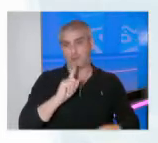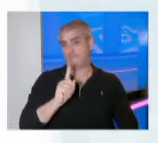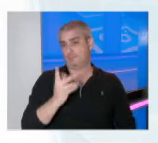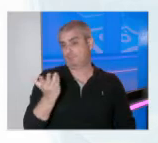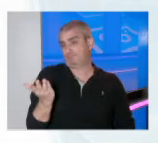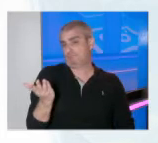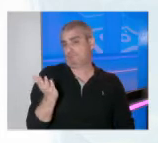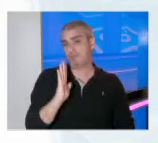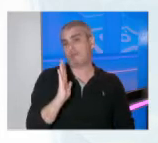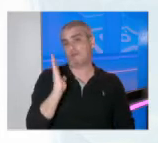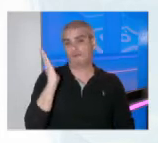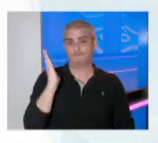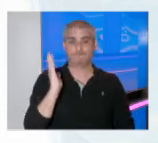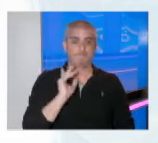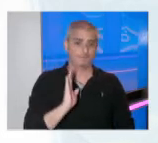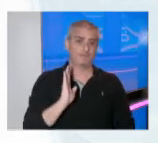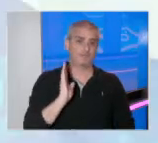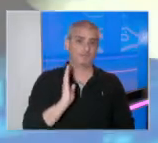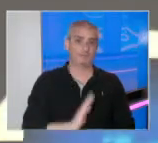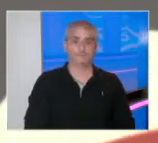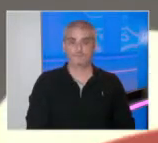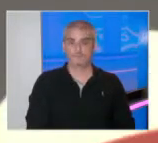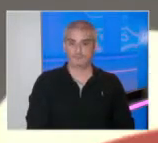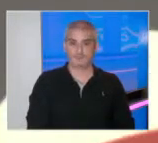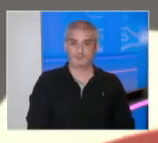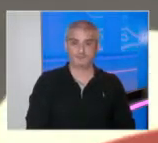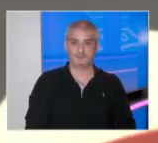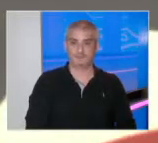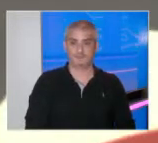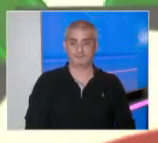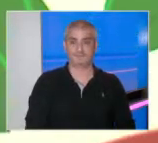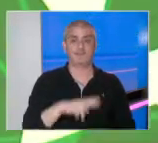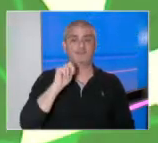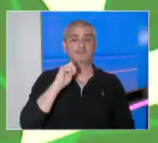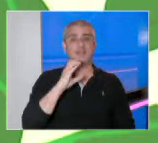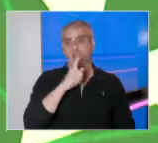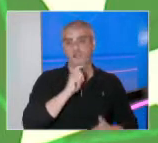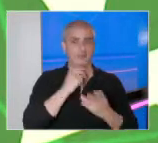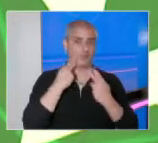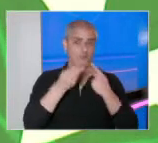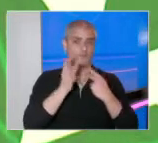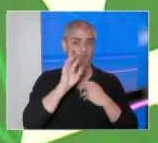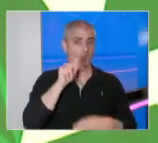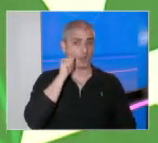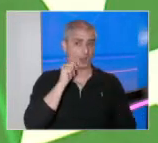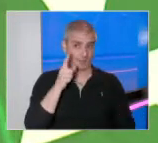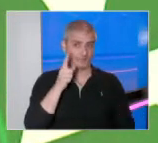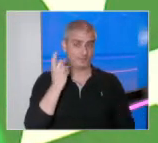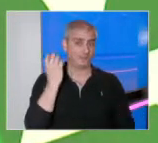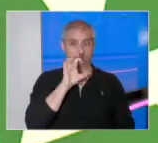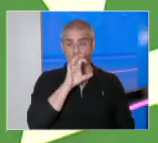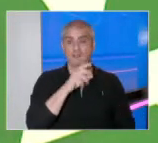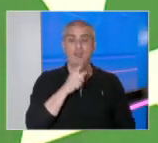מפחד. ככה, מי שמאמין לא מפחד. ניצן כהנא שיתפה את התגובה של כחול לבן